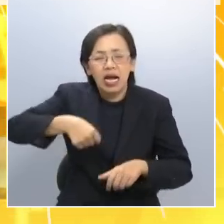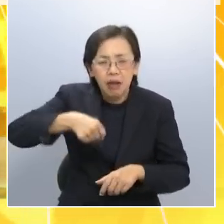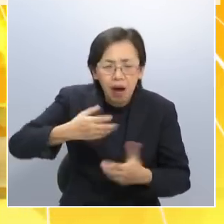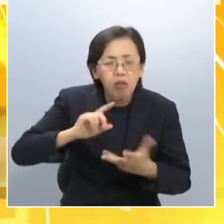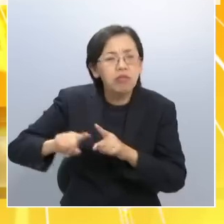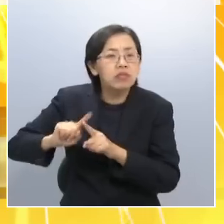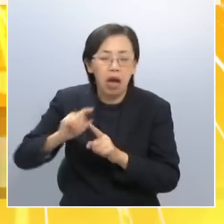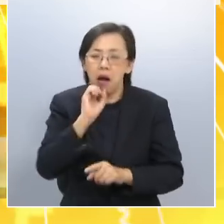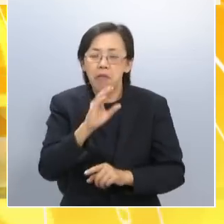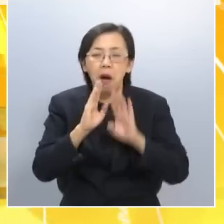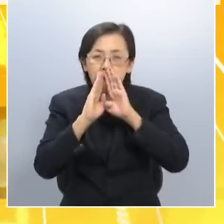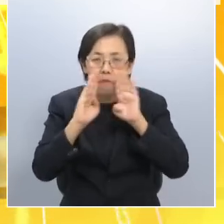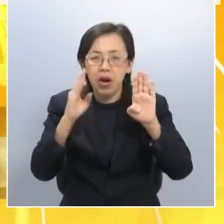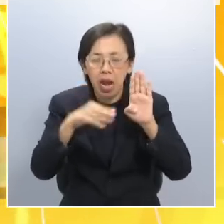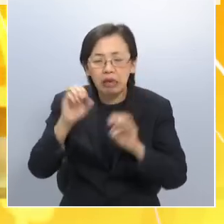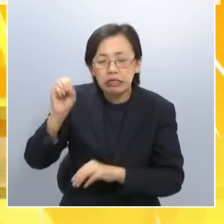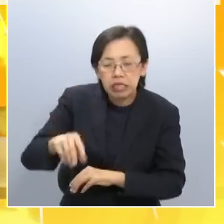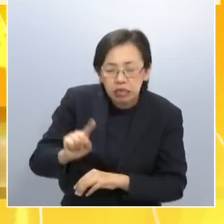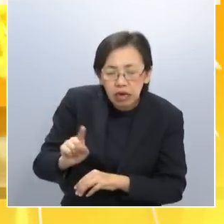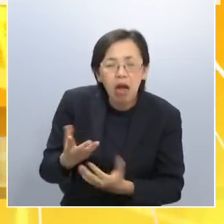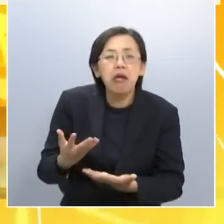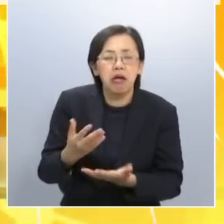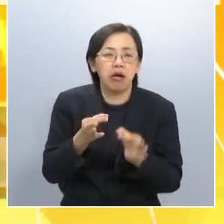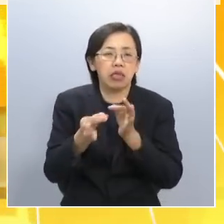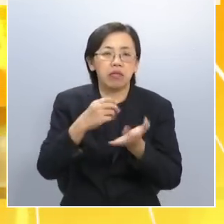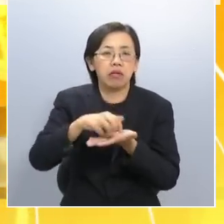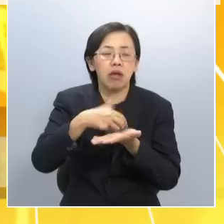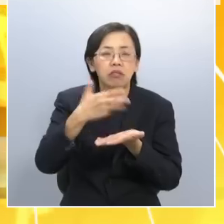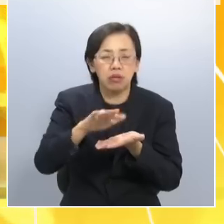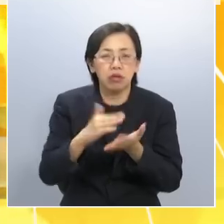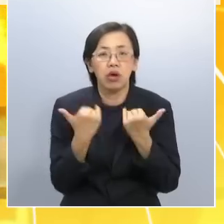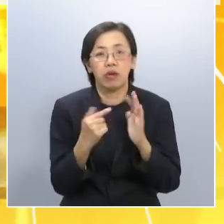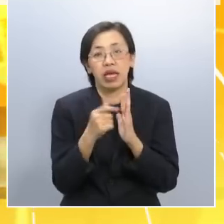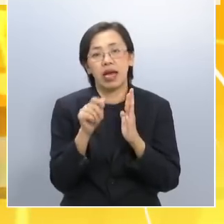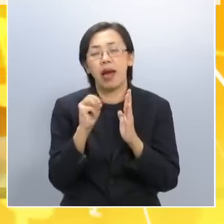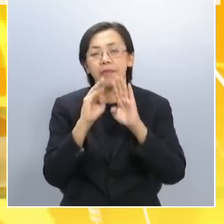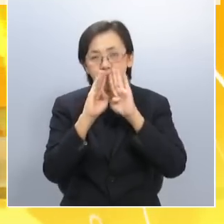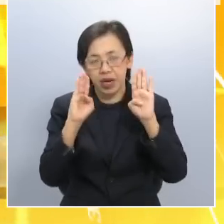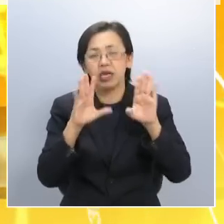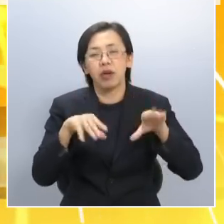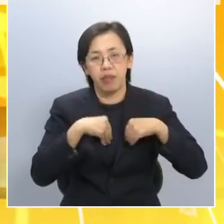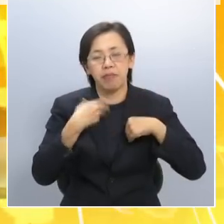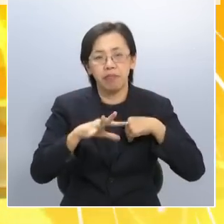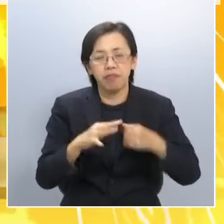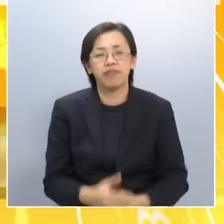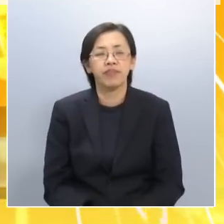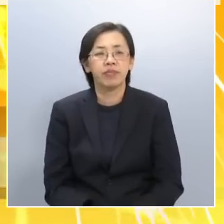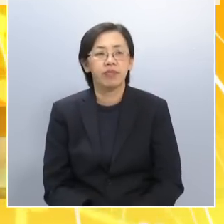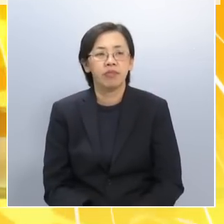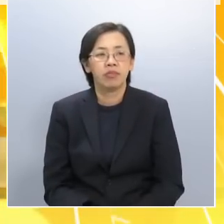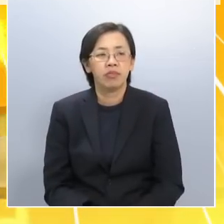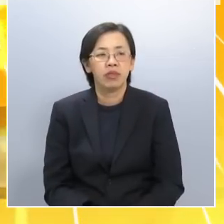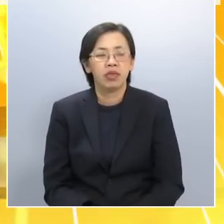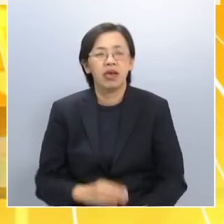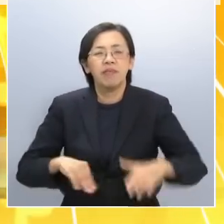เขาได้บอกทั้งหมดนะว่าเขาเอาไปทิ้งยังไงบ้างนะครับนะวันนี้รับหมดนะครับนะก็เป็นประโยชน์นะครับไม่คือนั้นไม่มีหลักฐาน